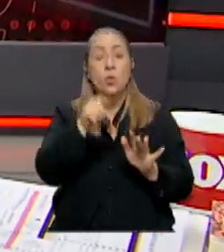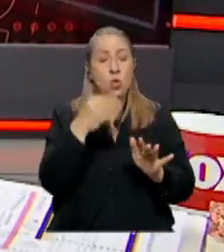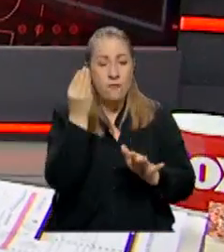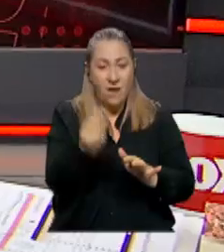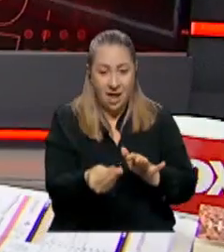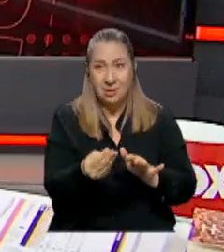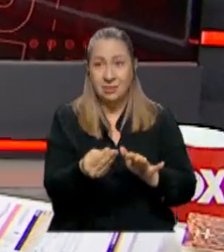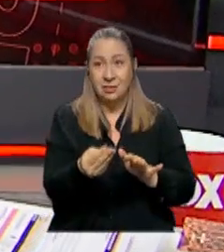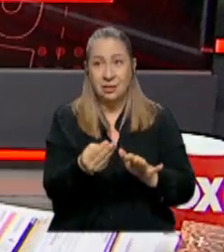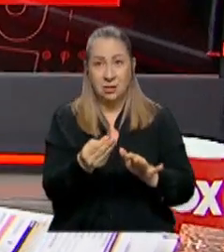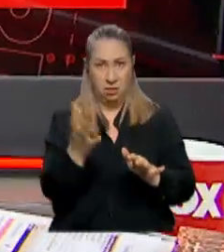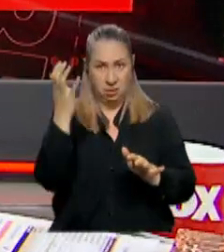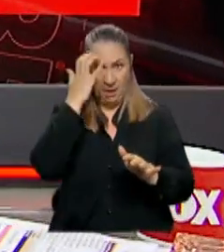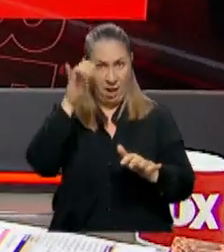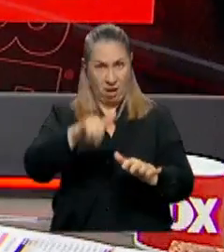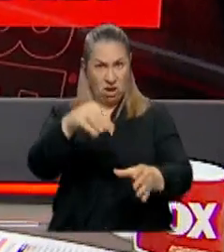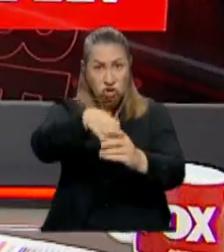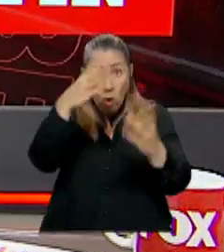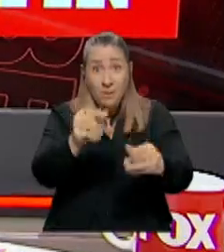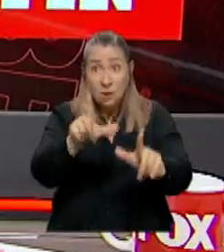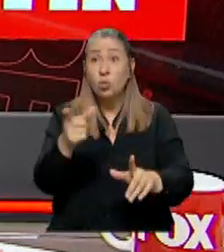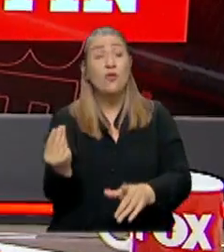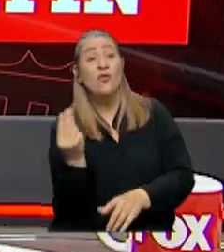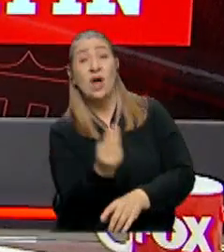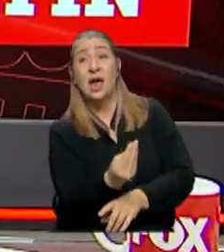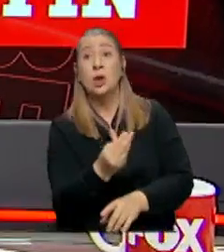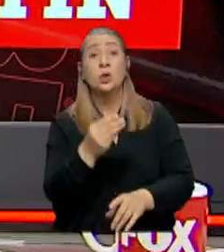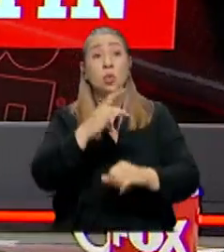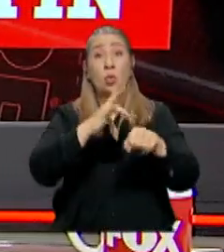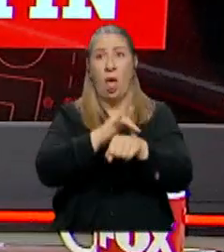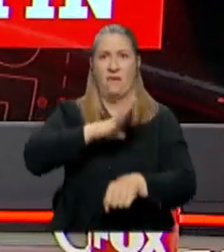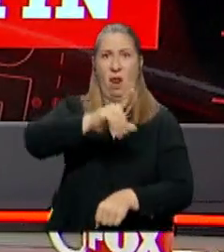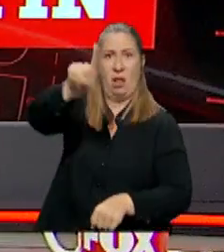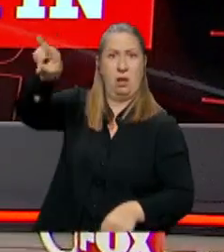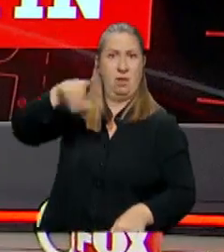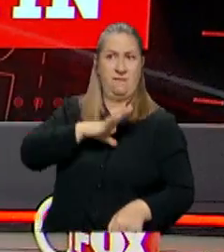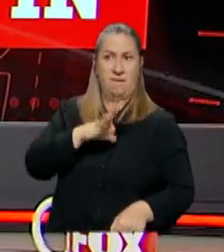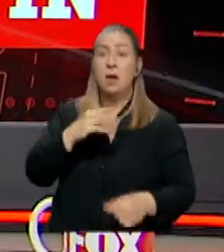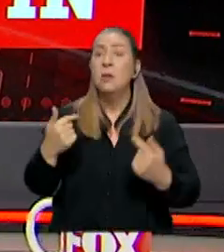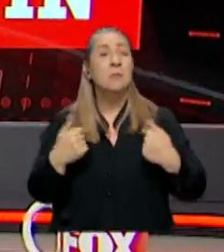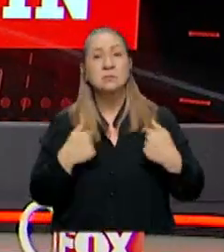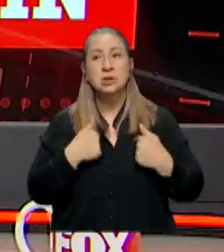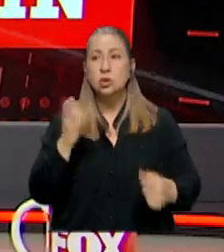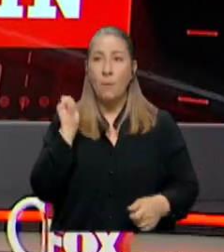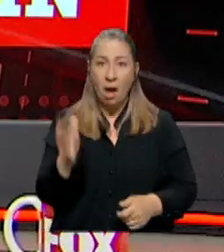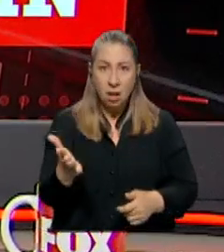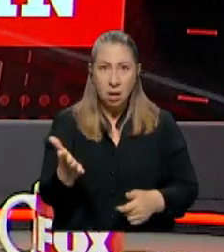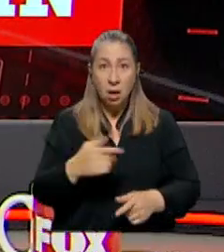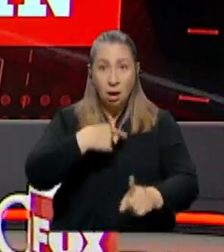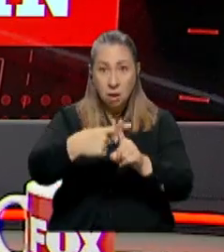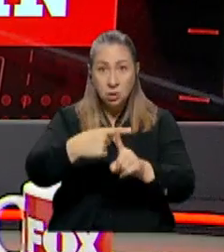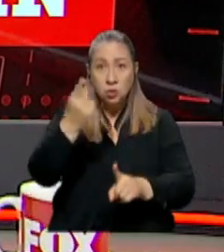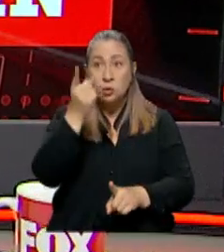veren temel haklar arasında olmalı. Bunu veren ülkelerde var. Bizde ise çok pahalı.